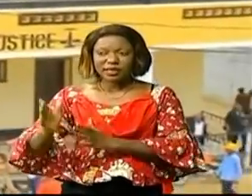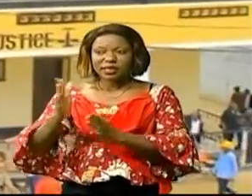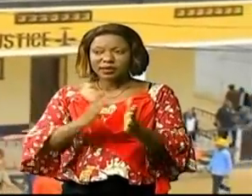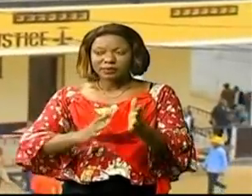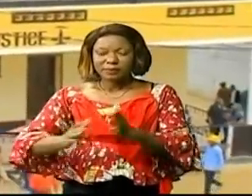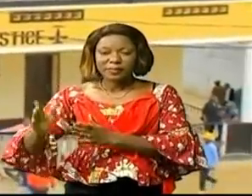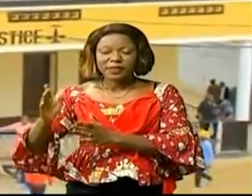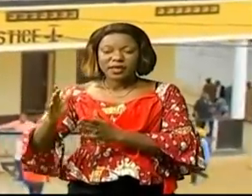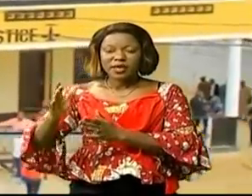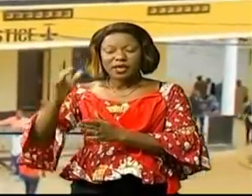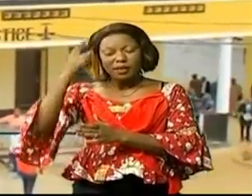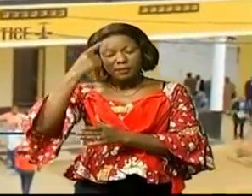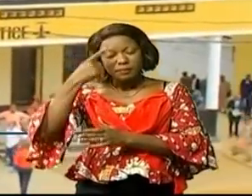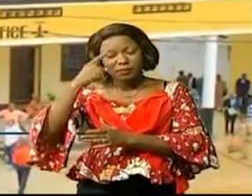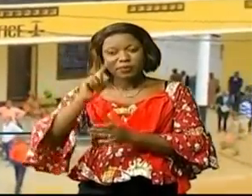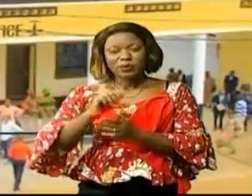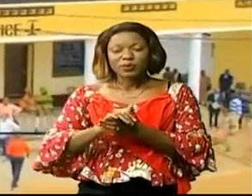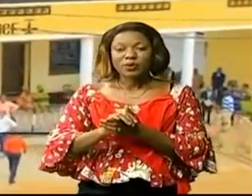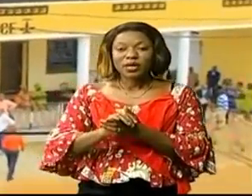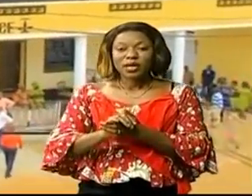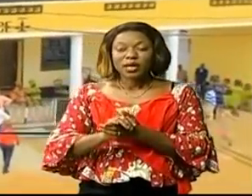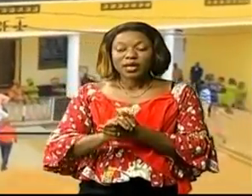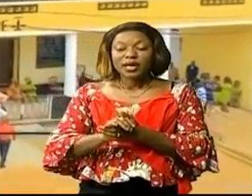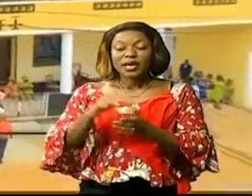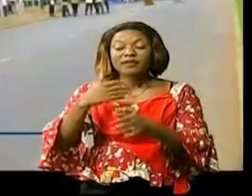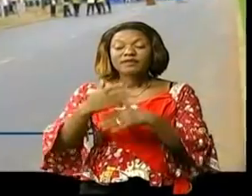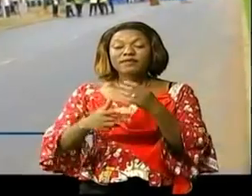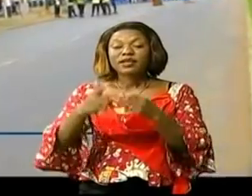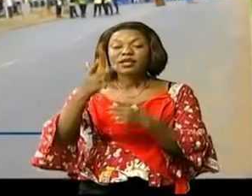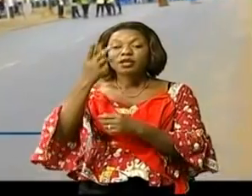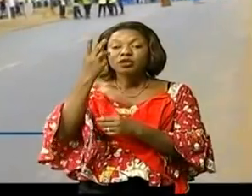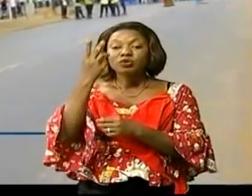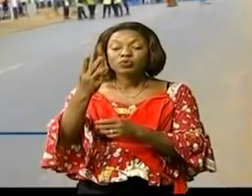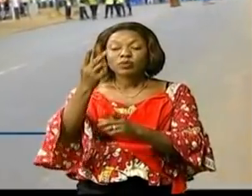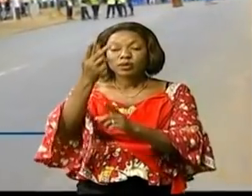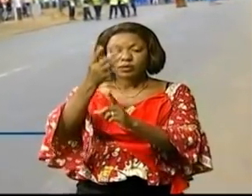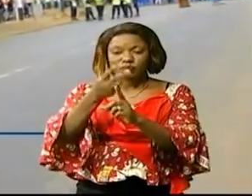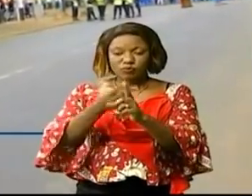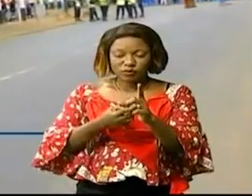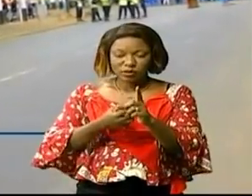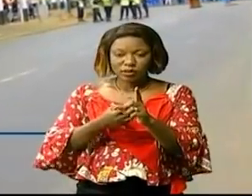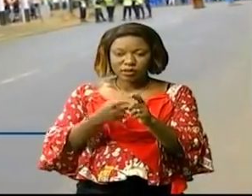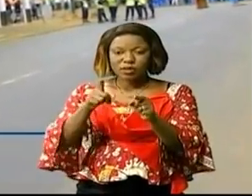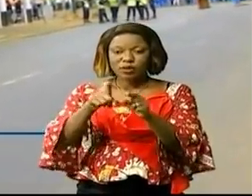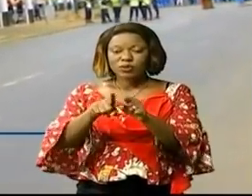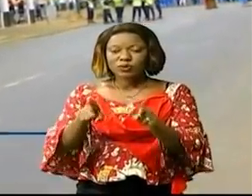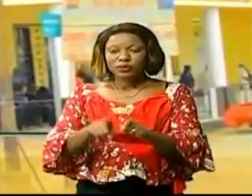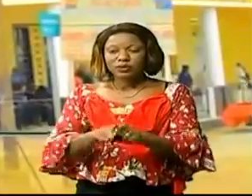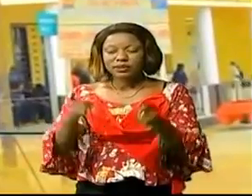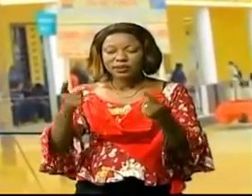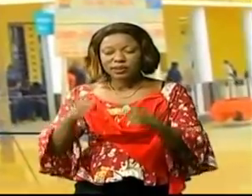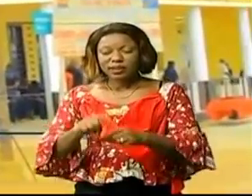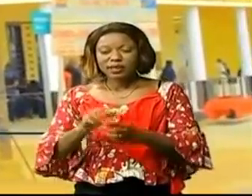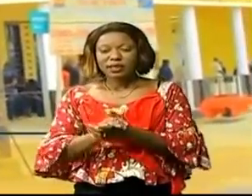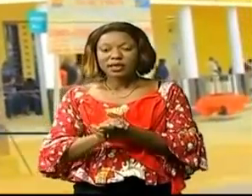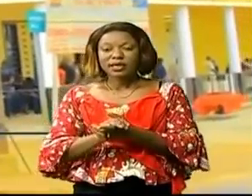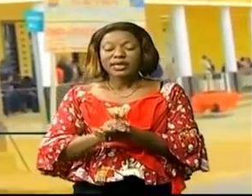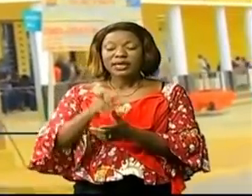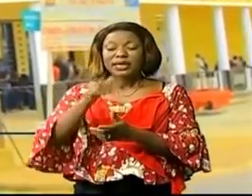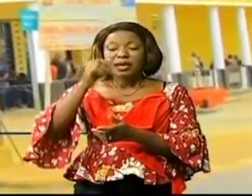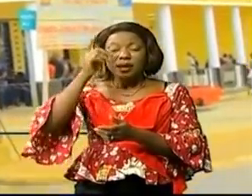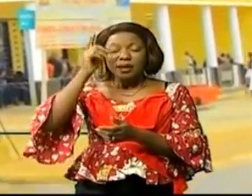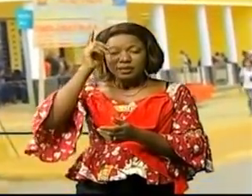justice de Kindu au Maniema ont duré 3 mois, soit de septembre à décembre 2021. 110 884